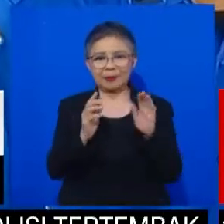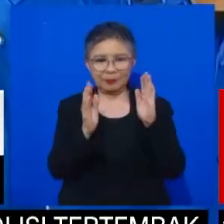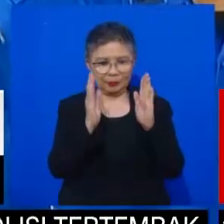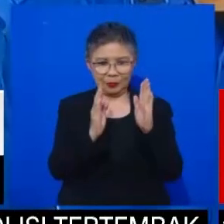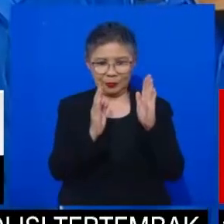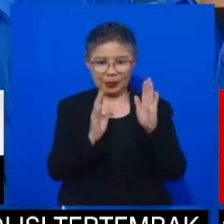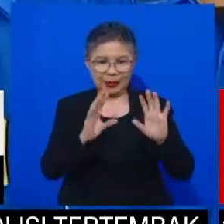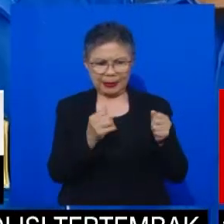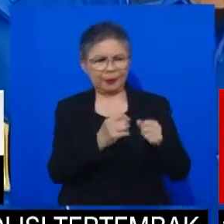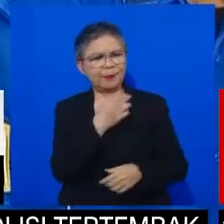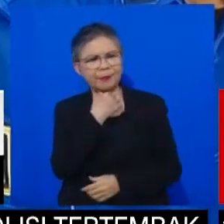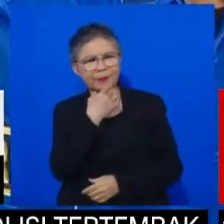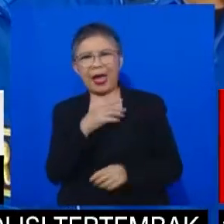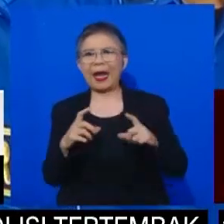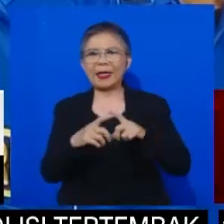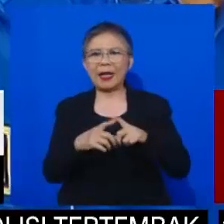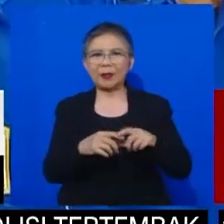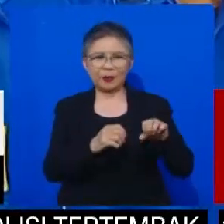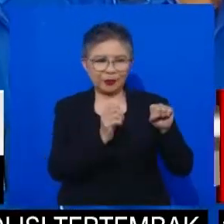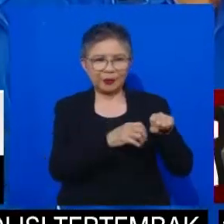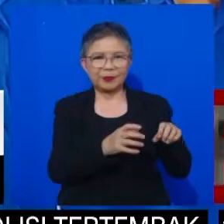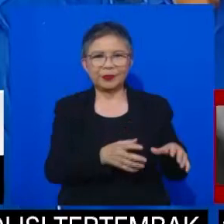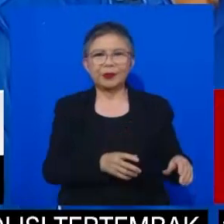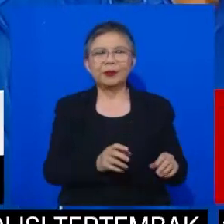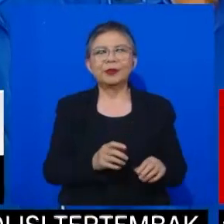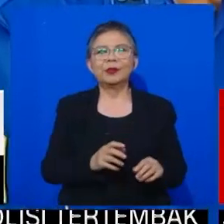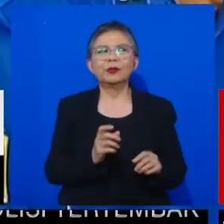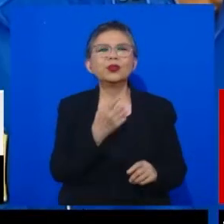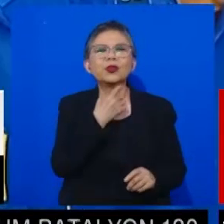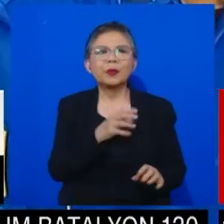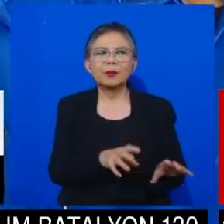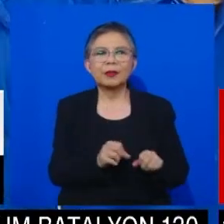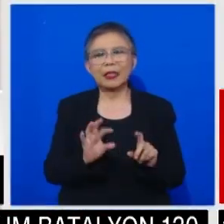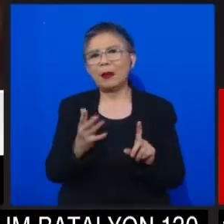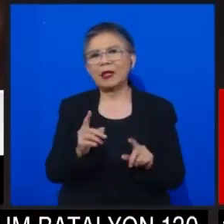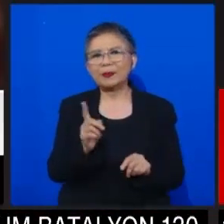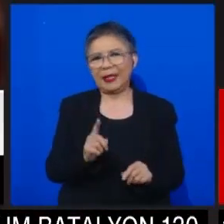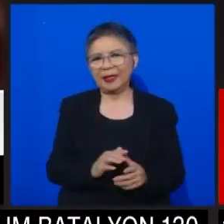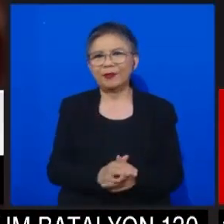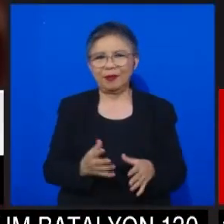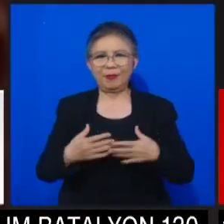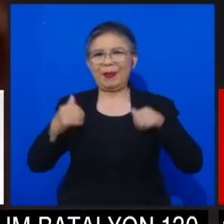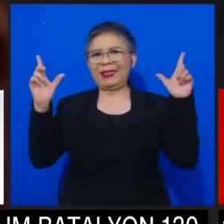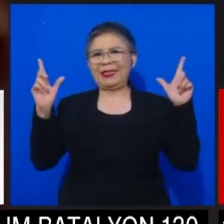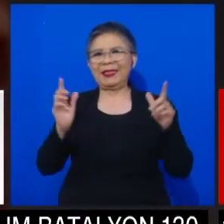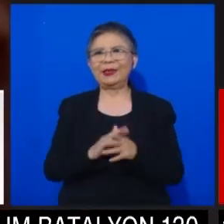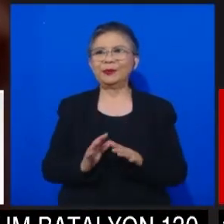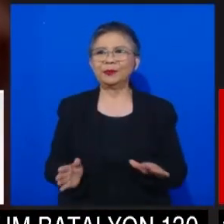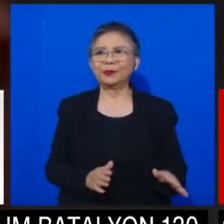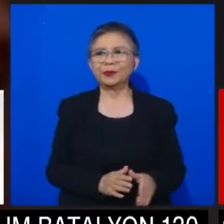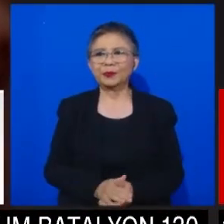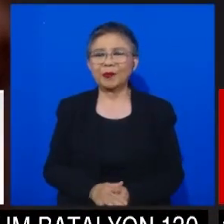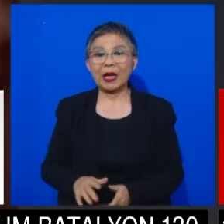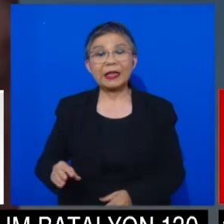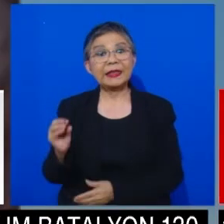mempersiapkan kelengkapan alat dan langsung evakuasi sekitar 15 menit sementara